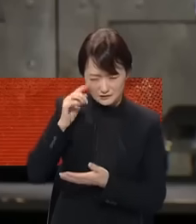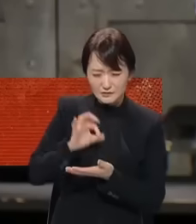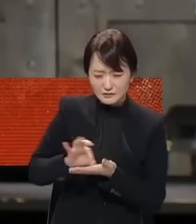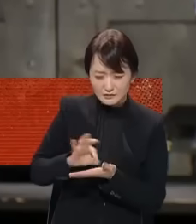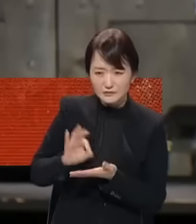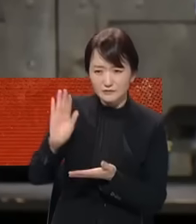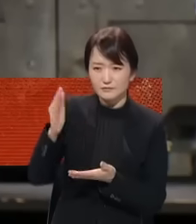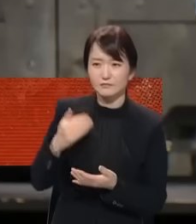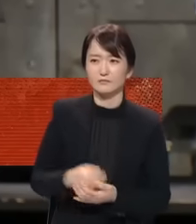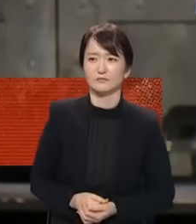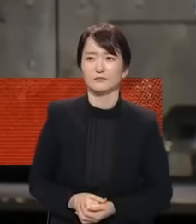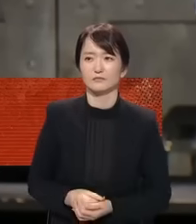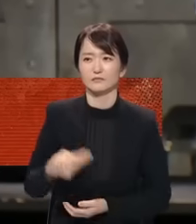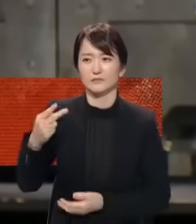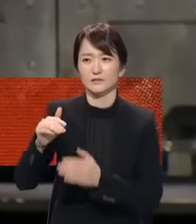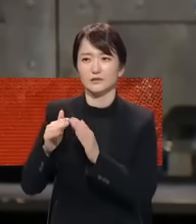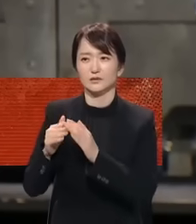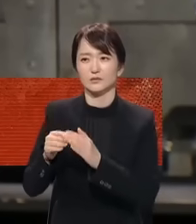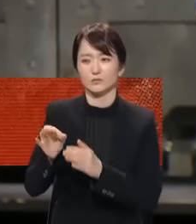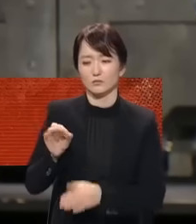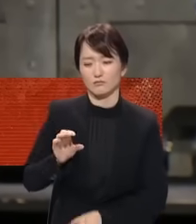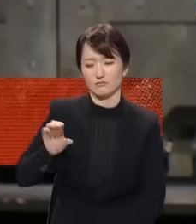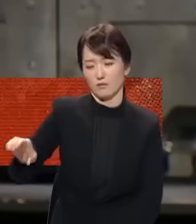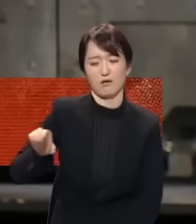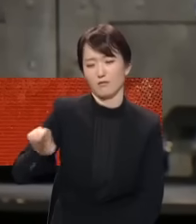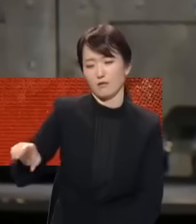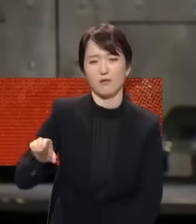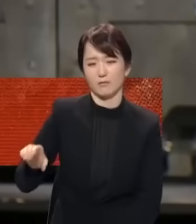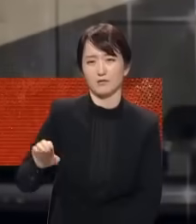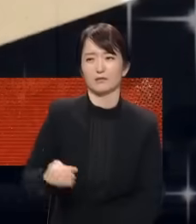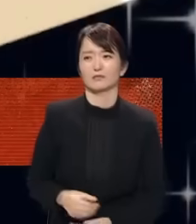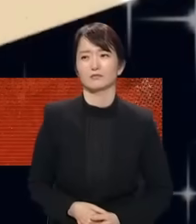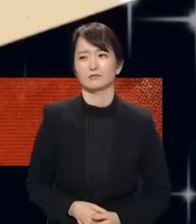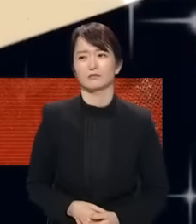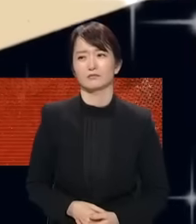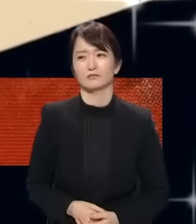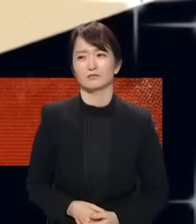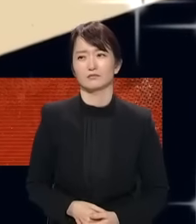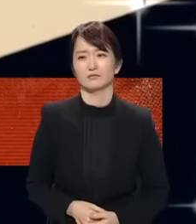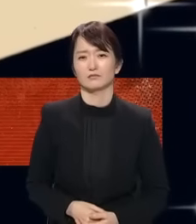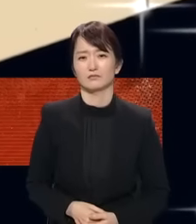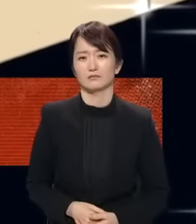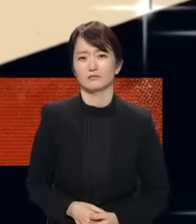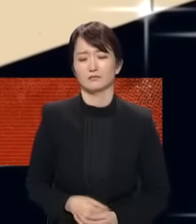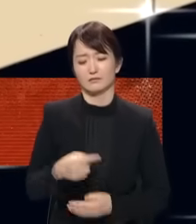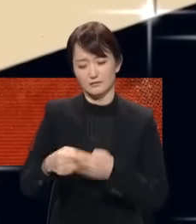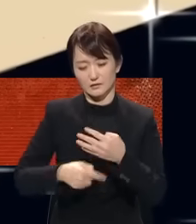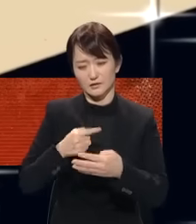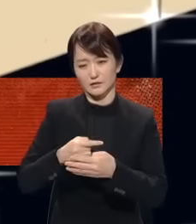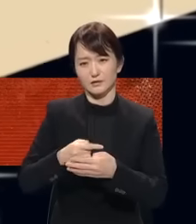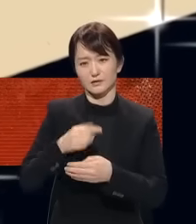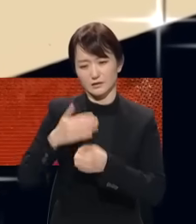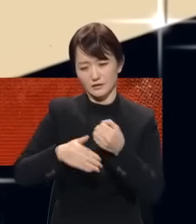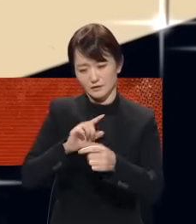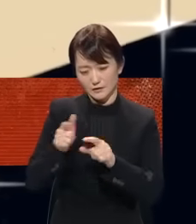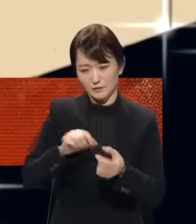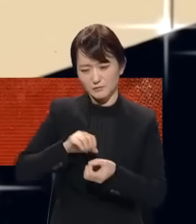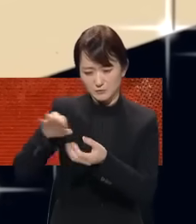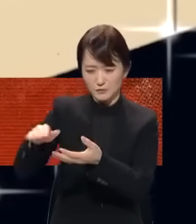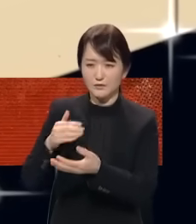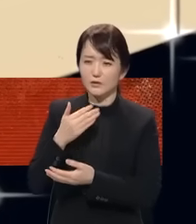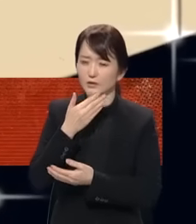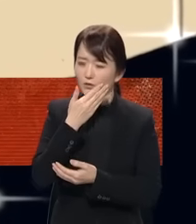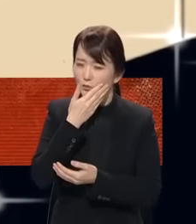게다가 아, 또 그 시댁에 그렇게 돈을 그렇게 펑펑 쓰셨다라고 하네요. 뭐 철철이 과일 보내고 뭐 보약